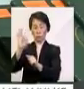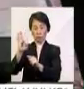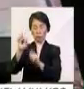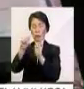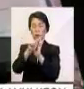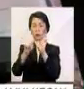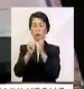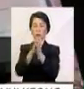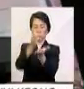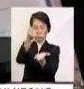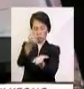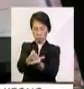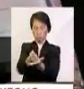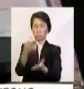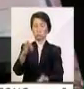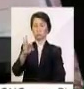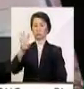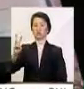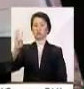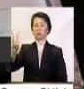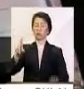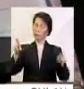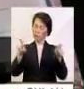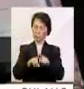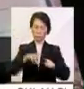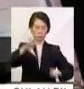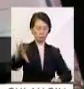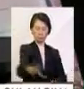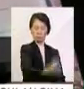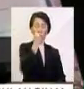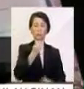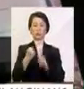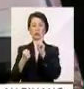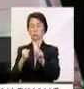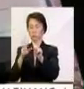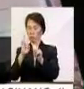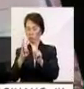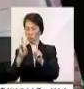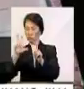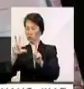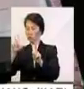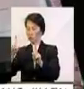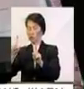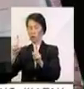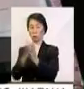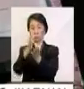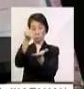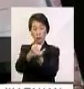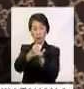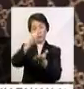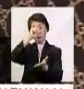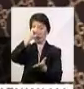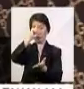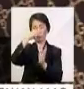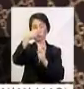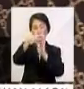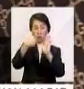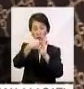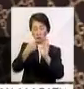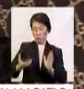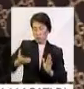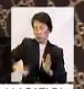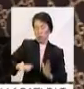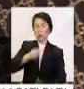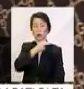Akta Pasport 1966. Turut dirampas 1,731 pasport India, Sri Lanka,